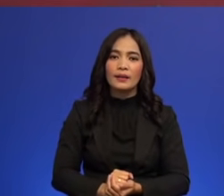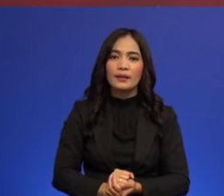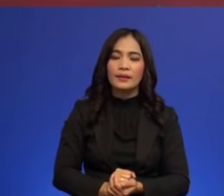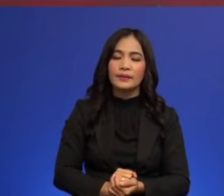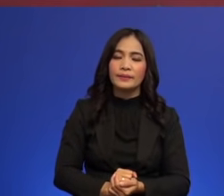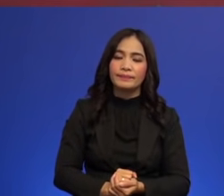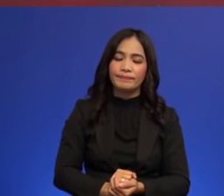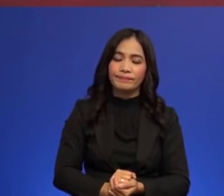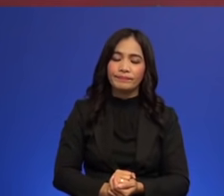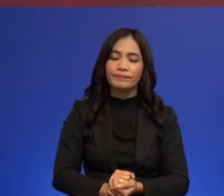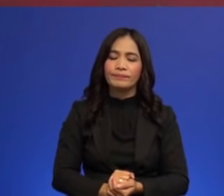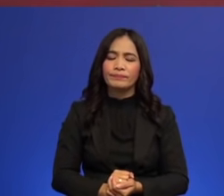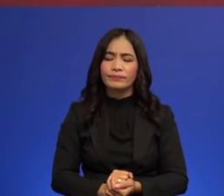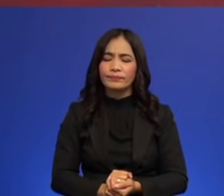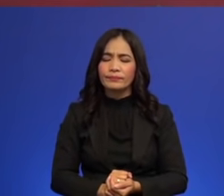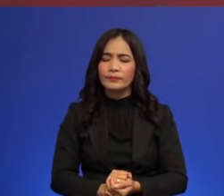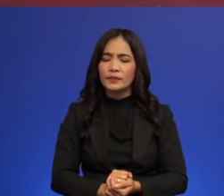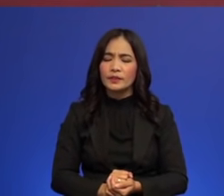kehidupan.